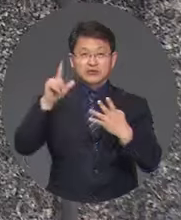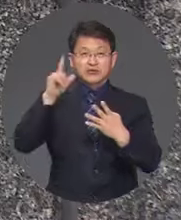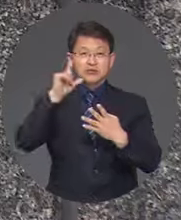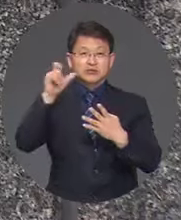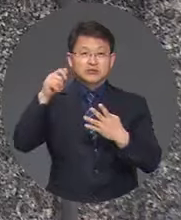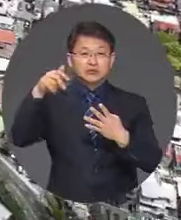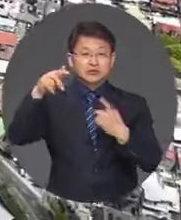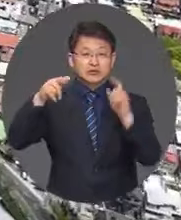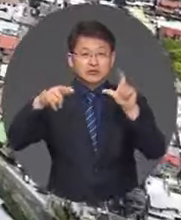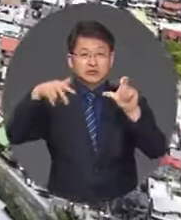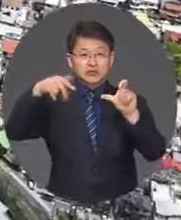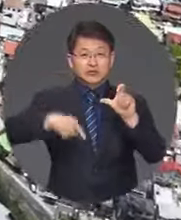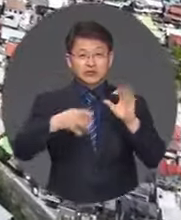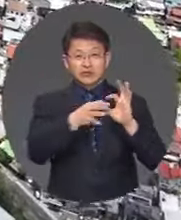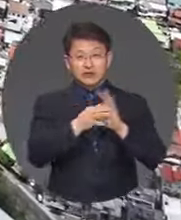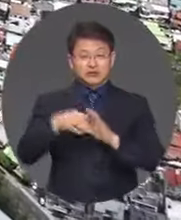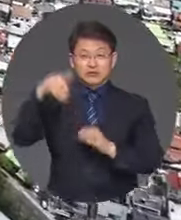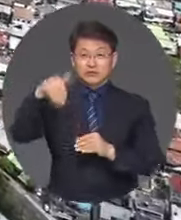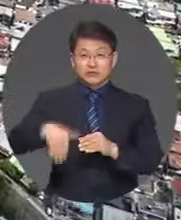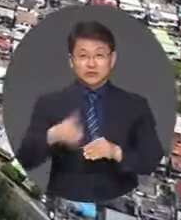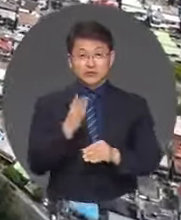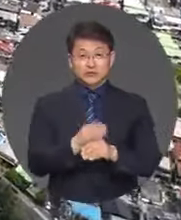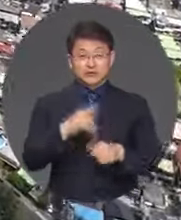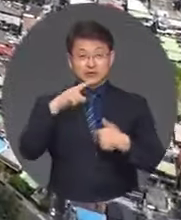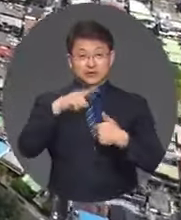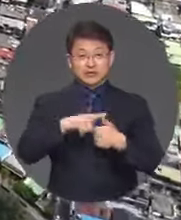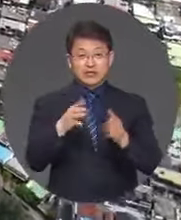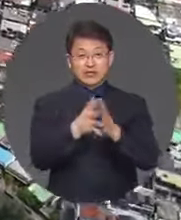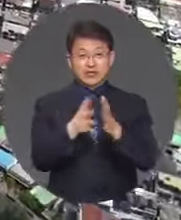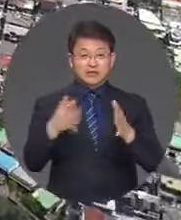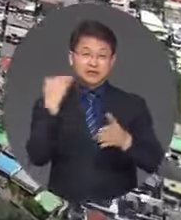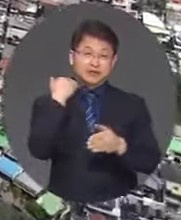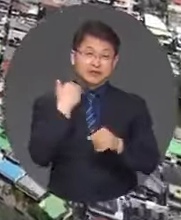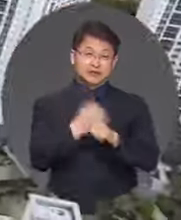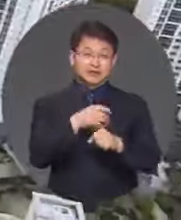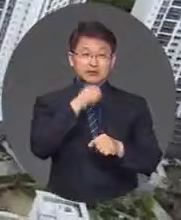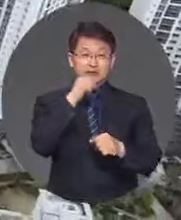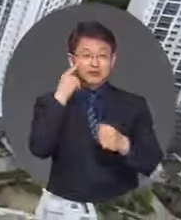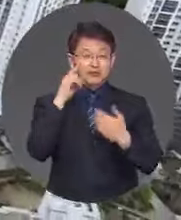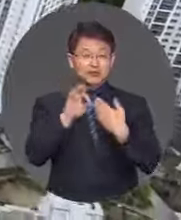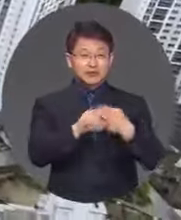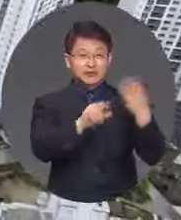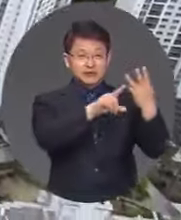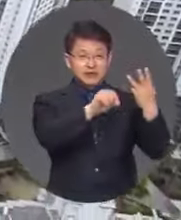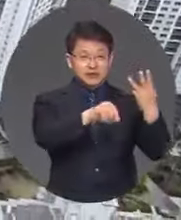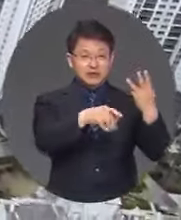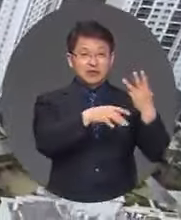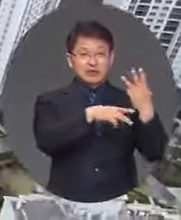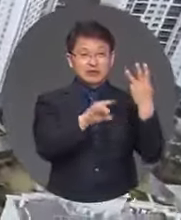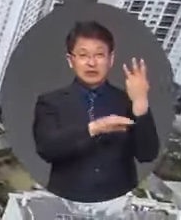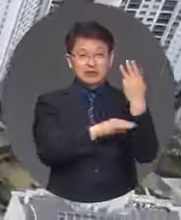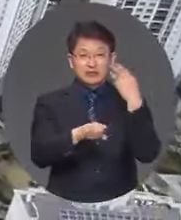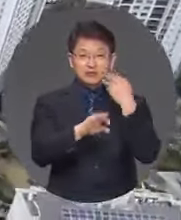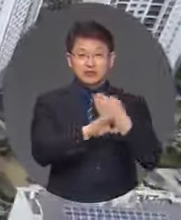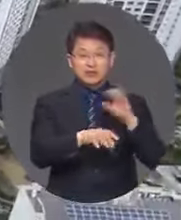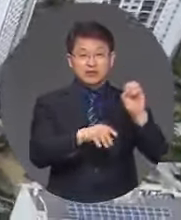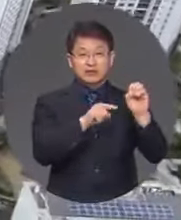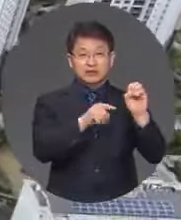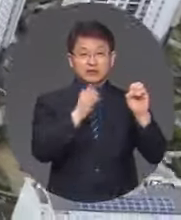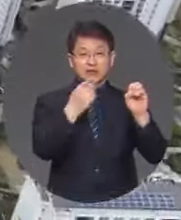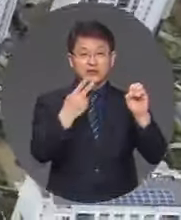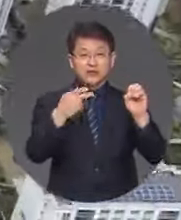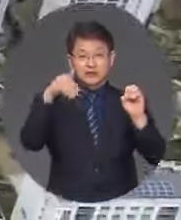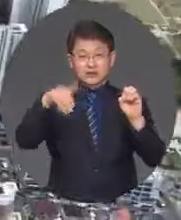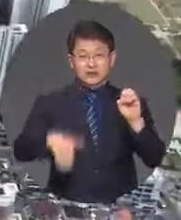하락세를 이어가고 있습니다 경남 아파트 전세 가격 지수도 3월 첫째 주 기준 0.02%